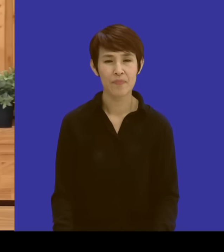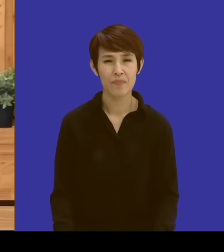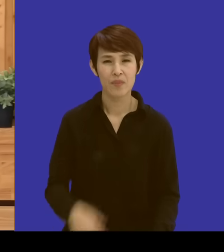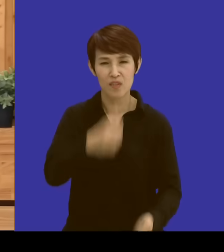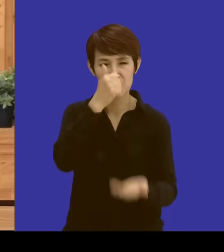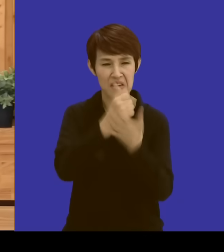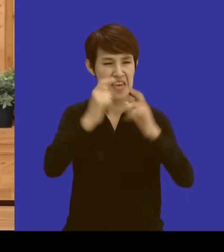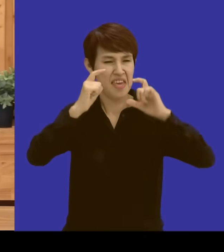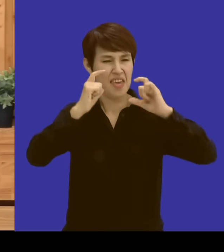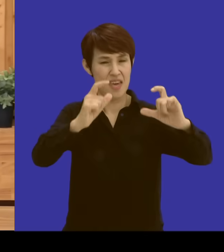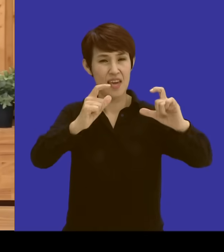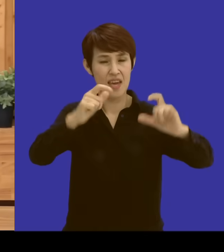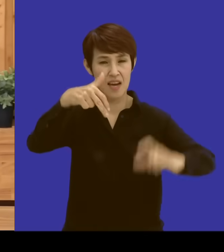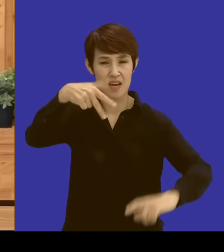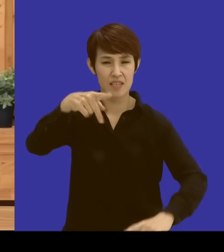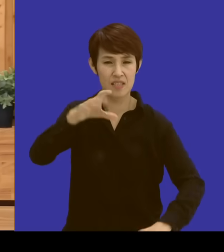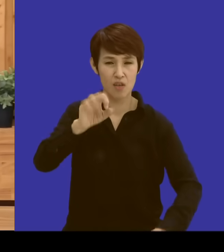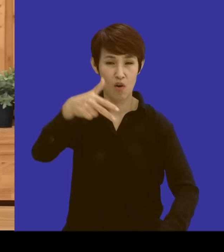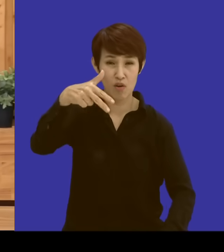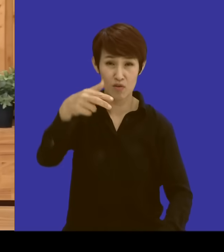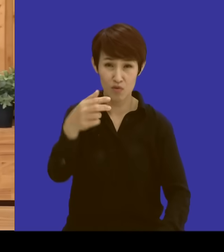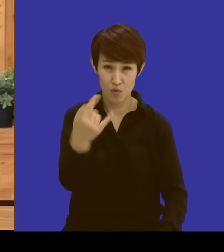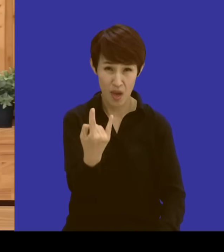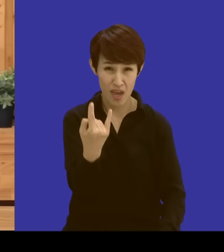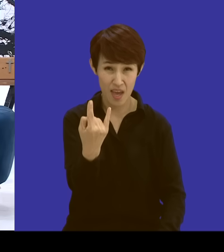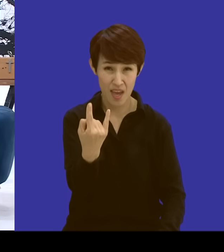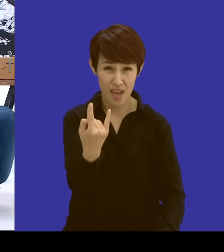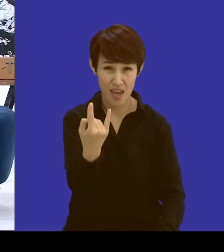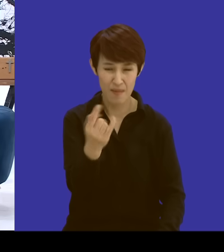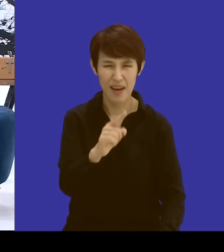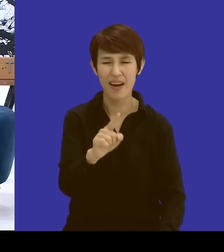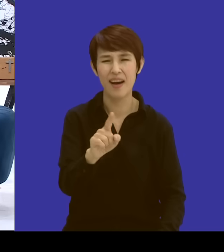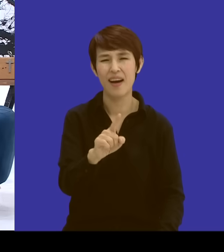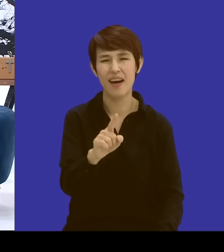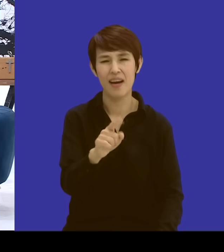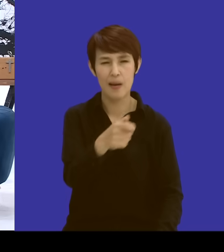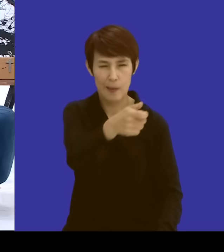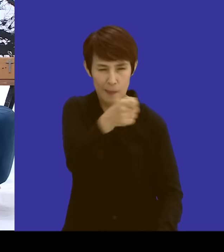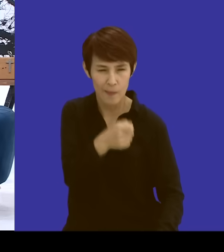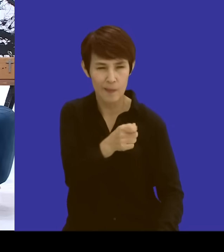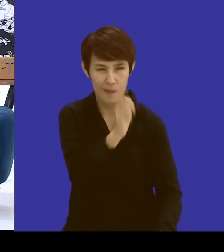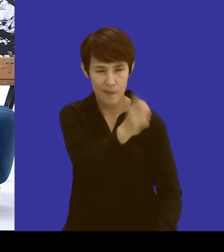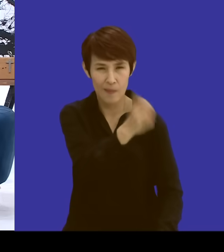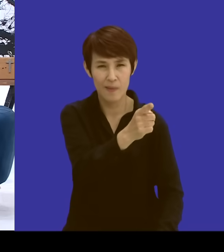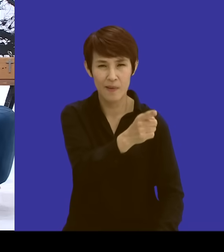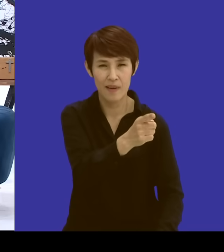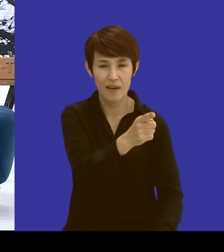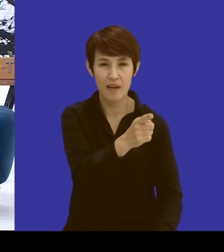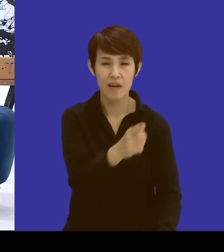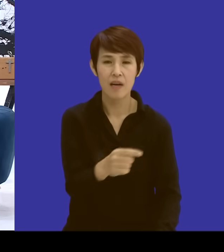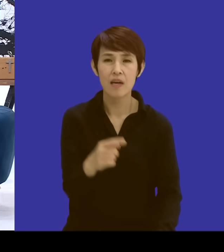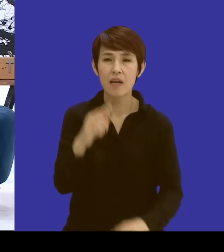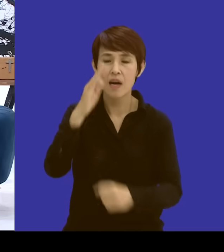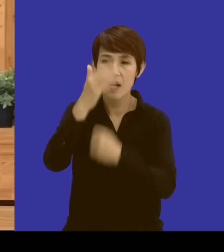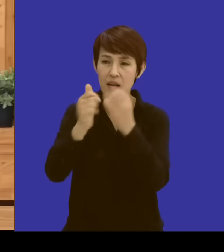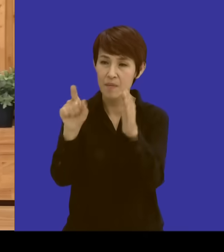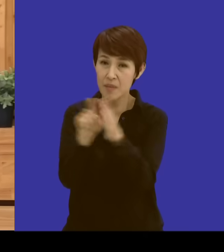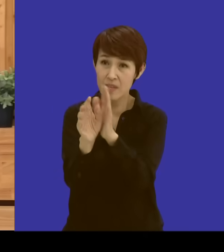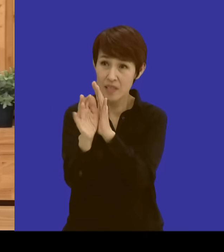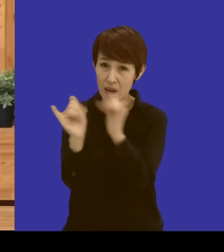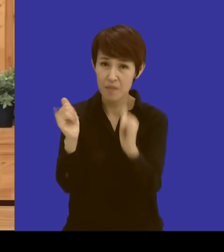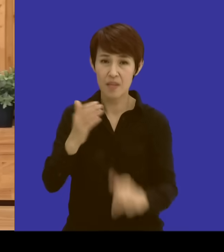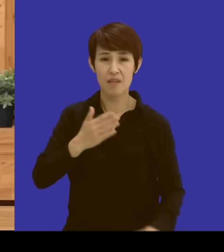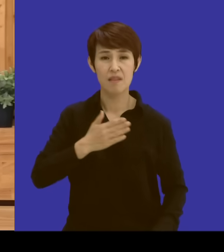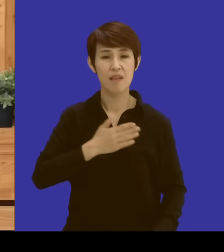정죄라고 표현을 하긴 하는데 저는 사실 되게 고급진 표현이고 사실 트집이라고 보거든요. 많은 크리스찬들이 내